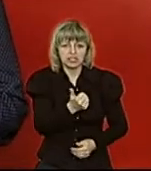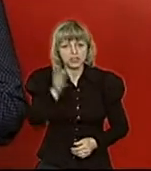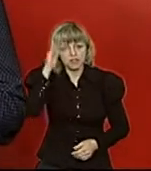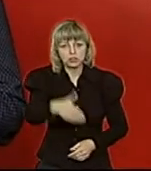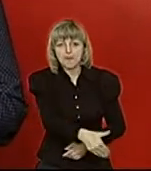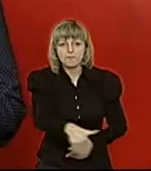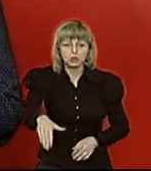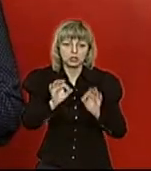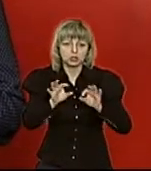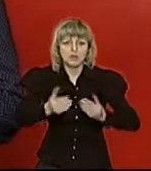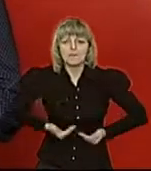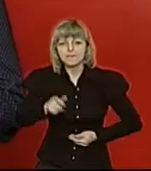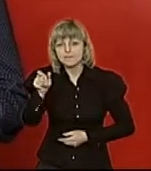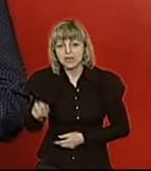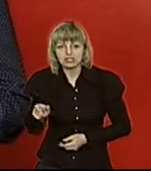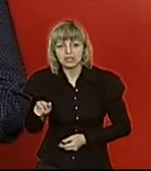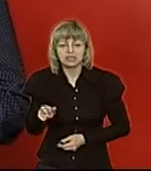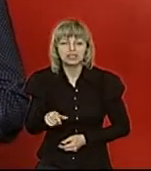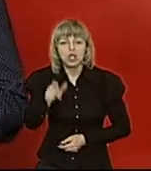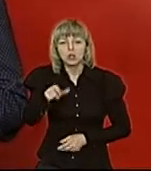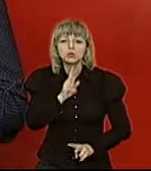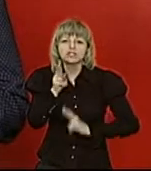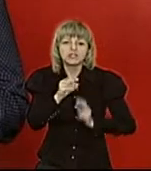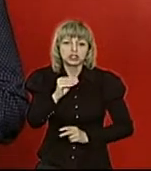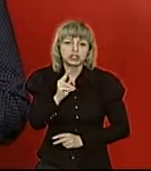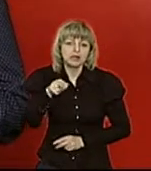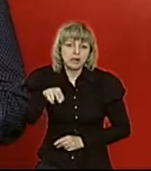мешканець будинку Андрій Мельничук. Люди звертались в